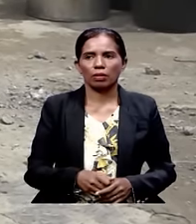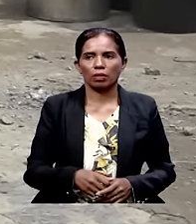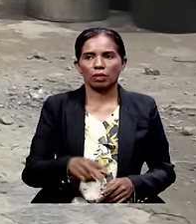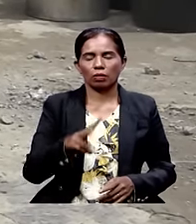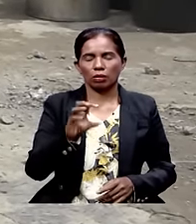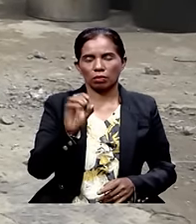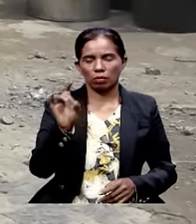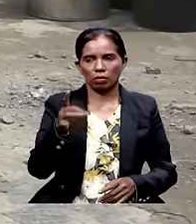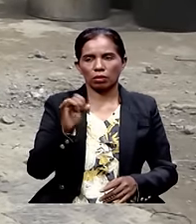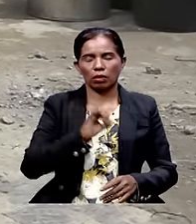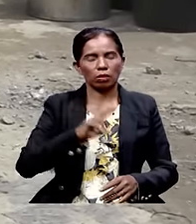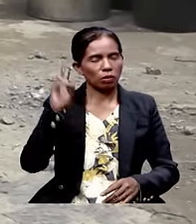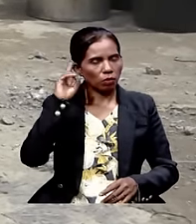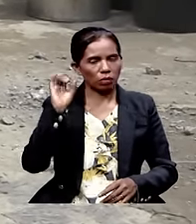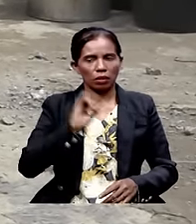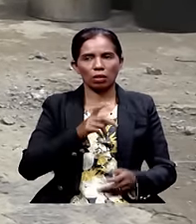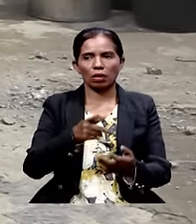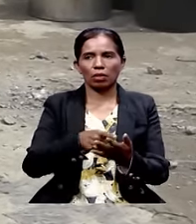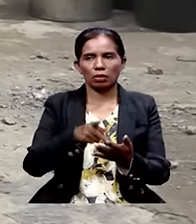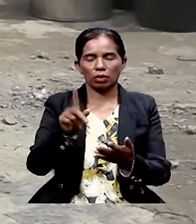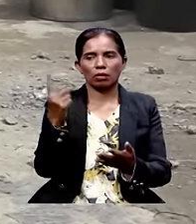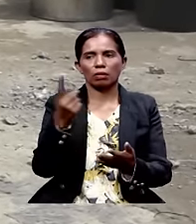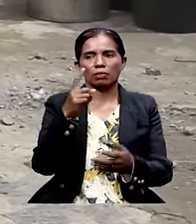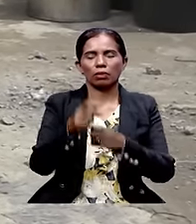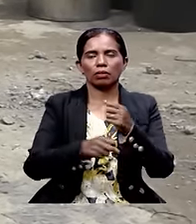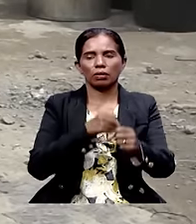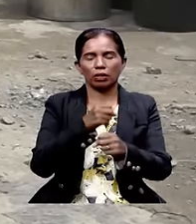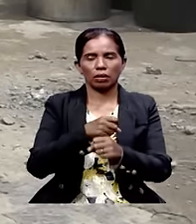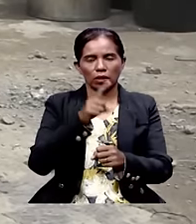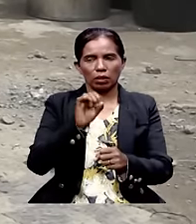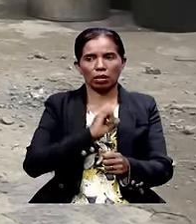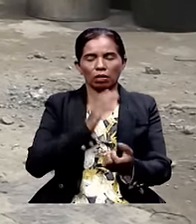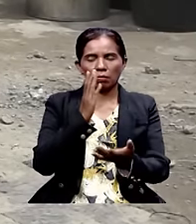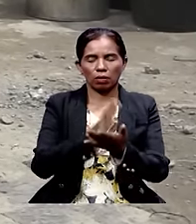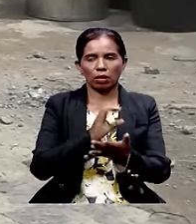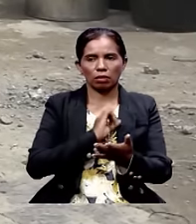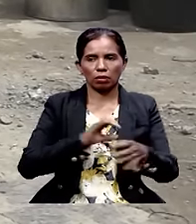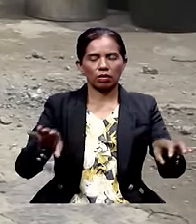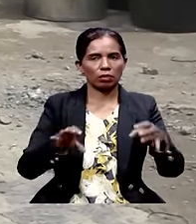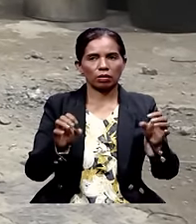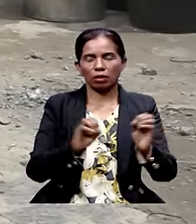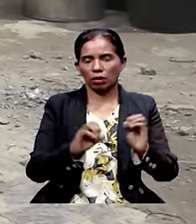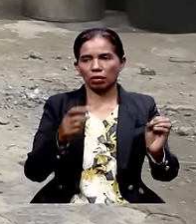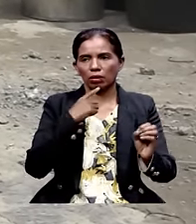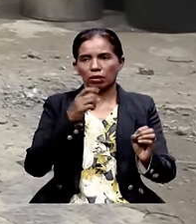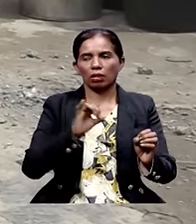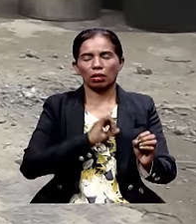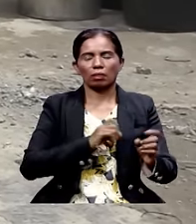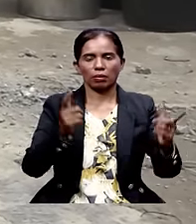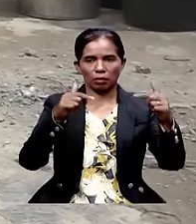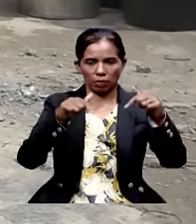2018 hau rona idane hau selu na fati to tinang ida racing. Hau haparah ni kontratu idane la of di hangkatak hau mesak mak mai